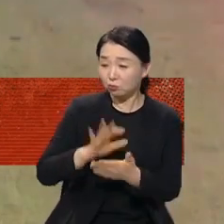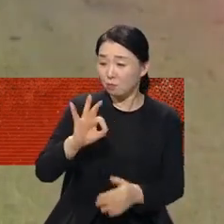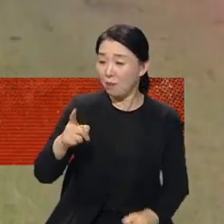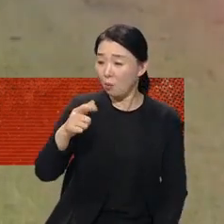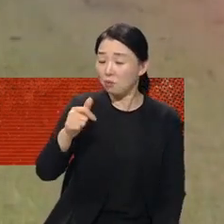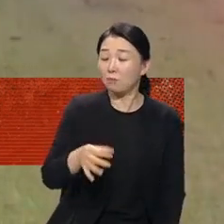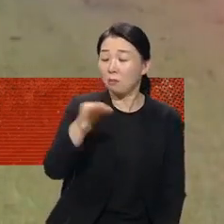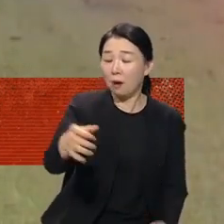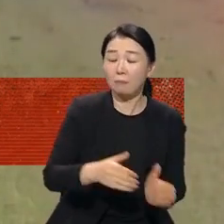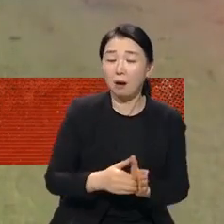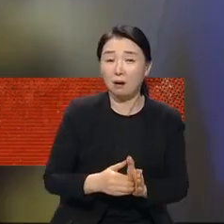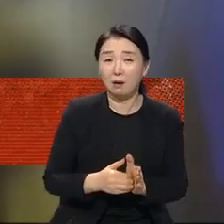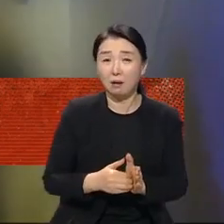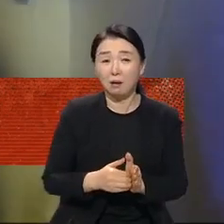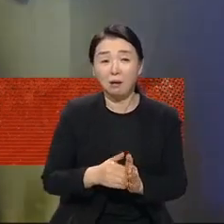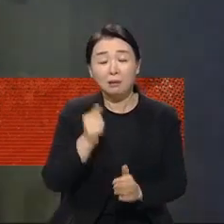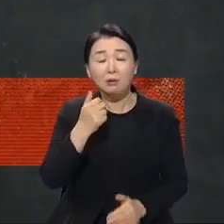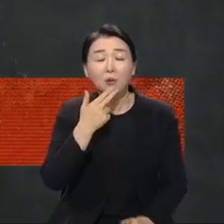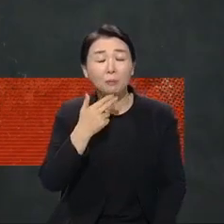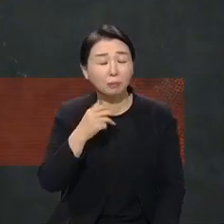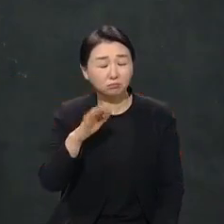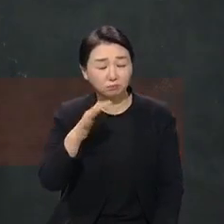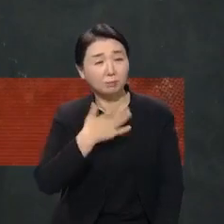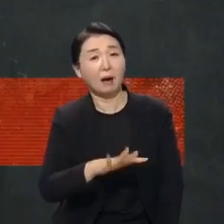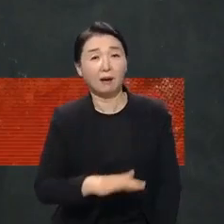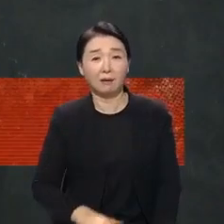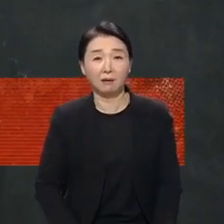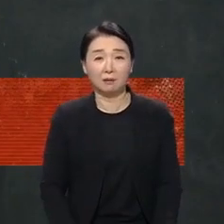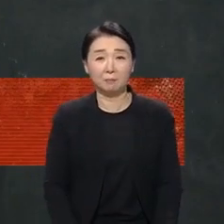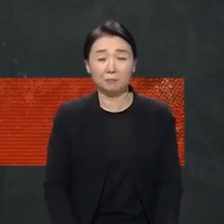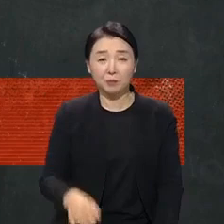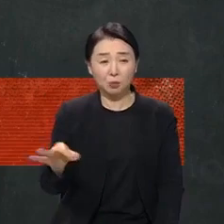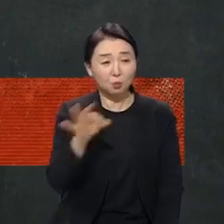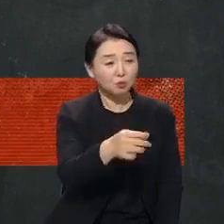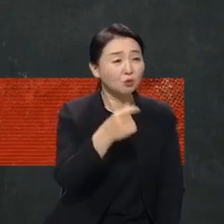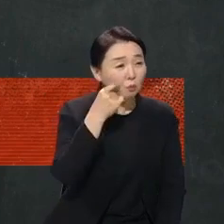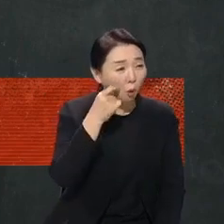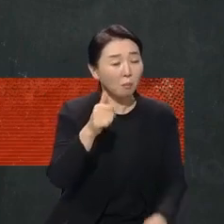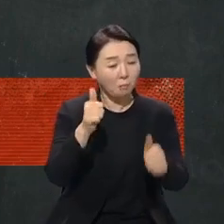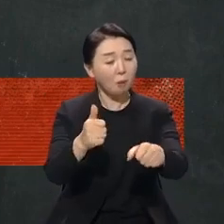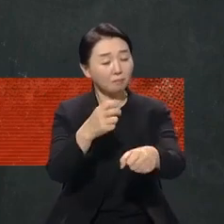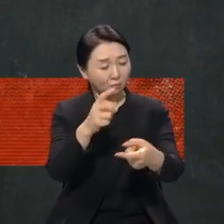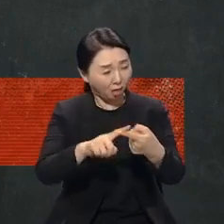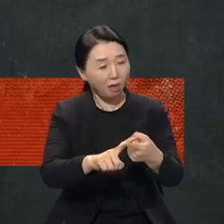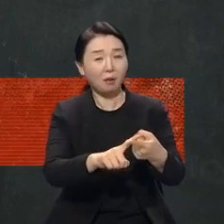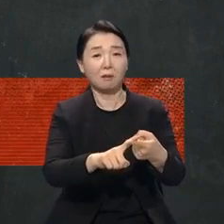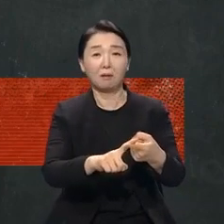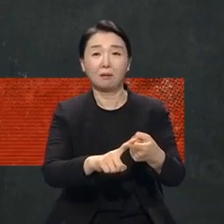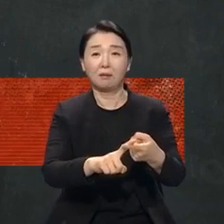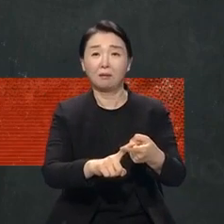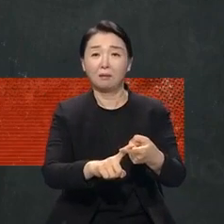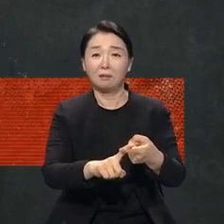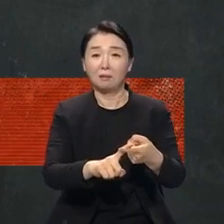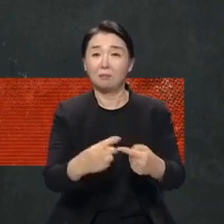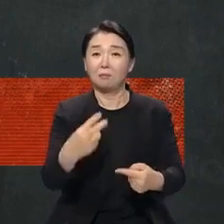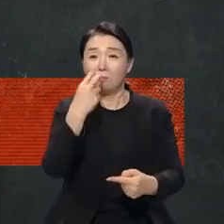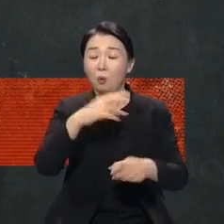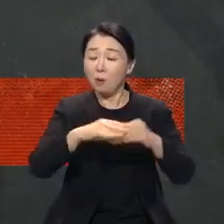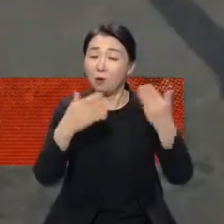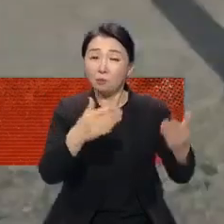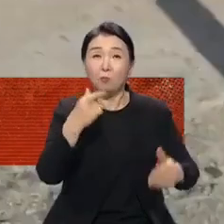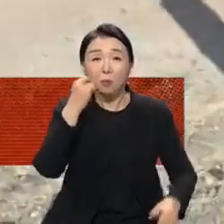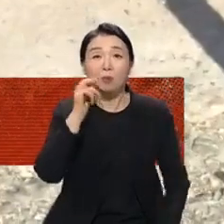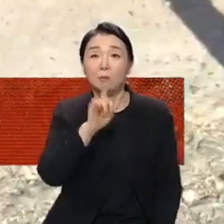나왔다 얘기를 했더니 기억 안 난다고 발뺌을 했습니다 돈 못 주겠으니 법대로 하라는 입장인데 보험 처리도 못 해 준다고 했다고